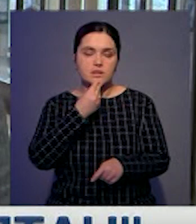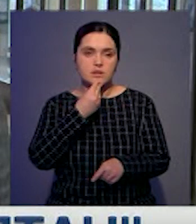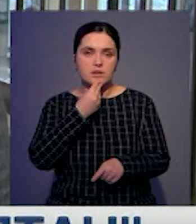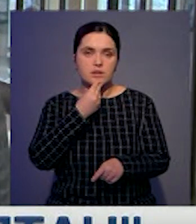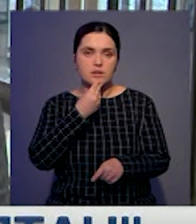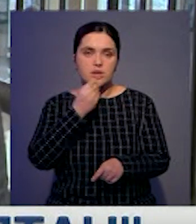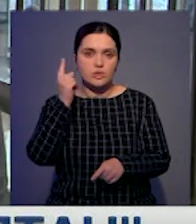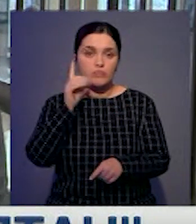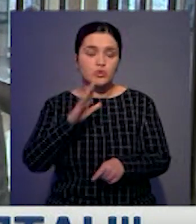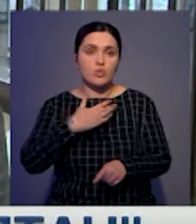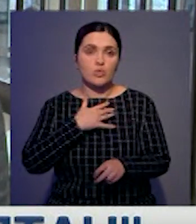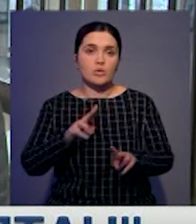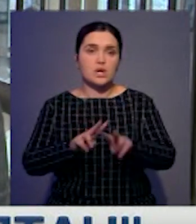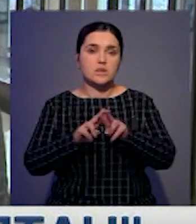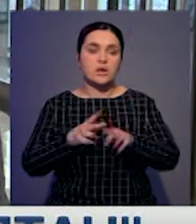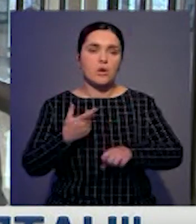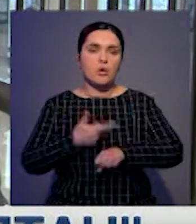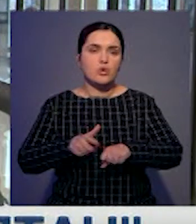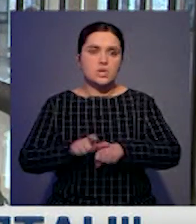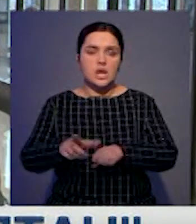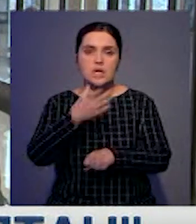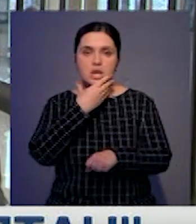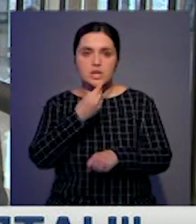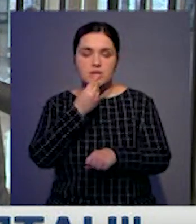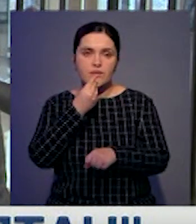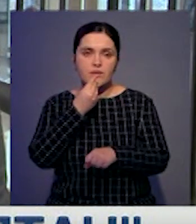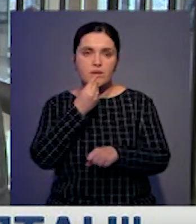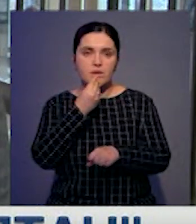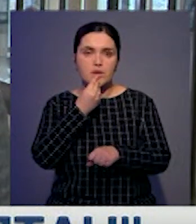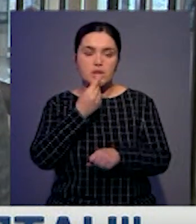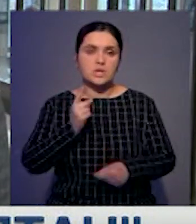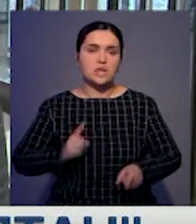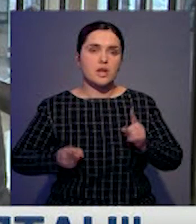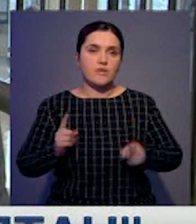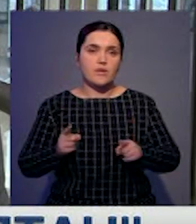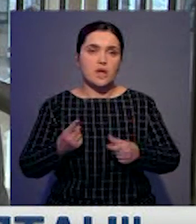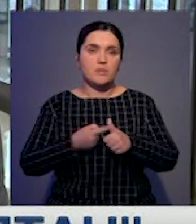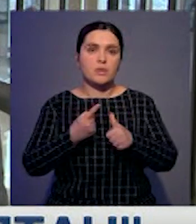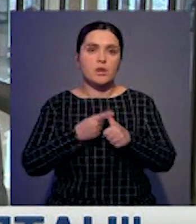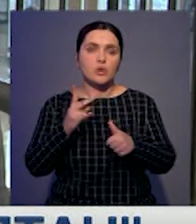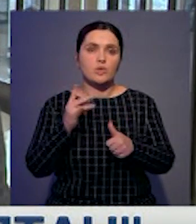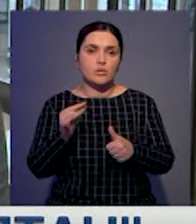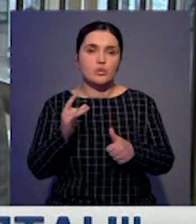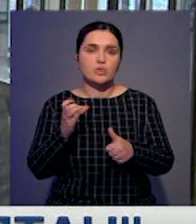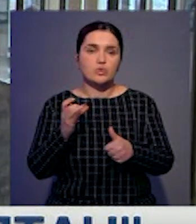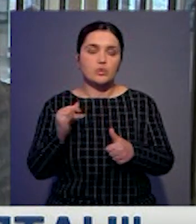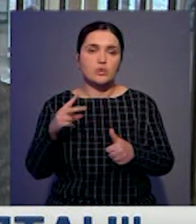не думали, что наша столица настолько может быть красивой и уникальной. Поэтому действительно имя Нур-Султан